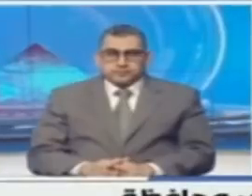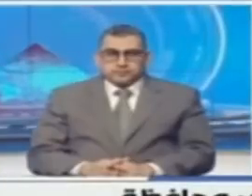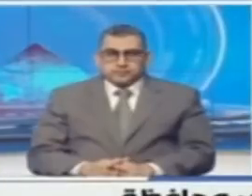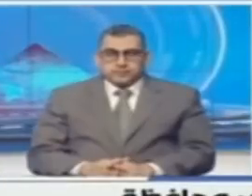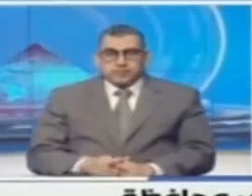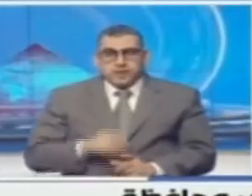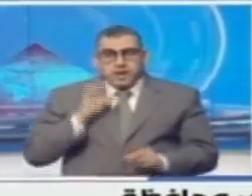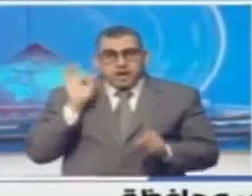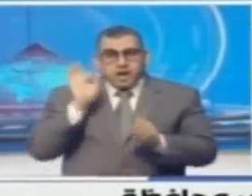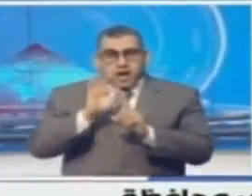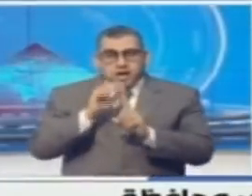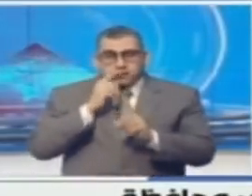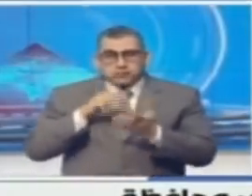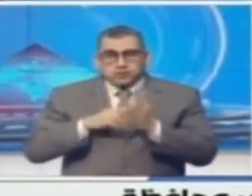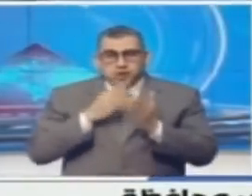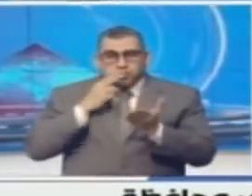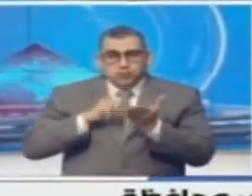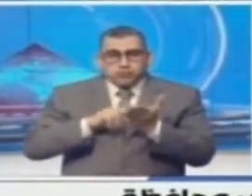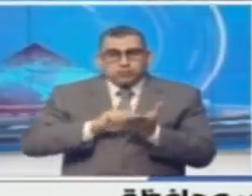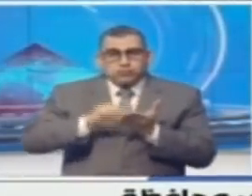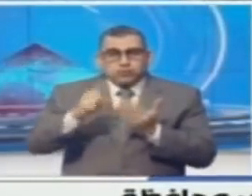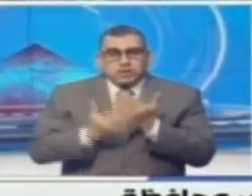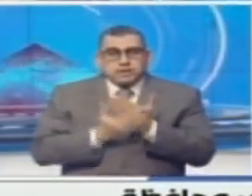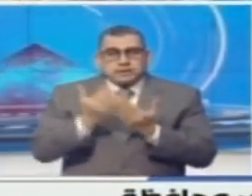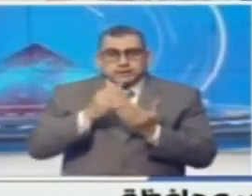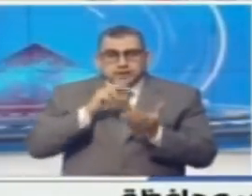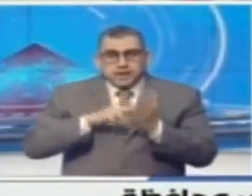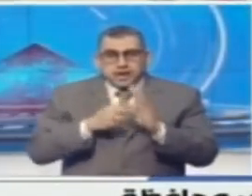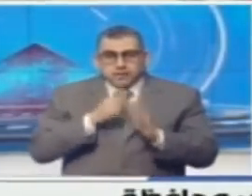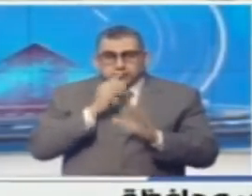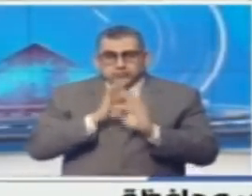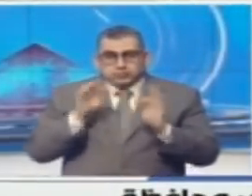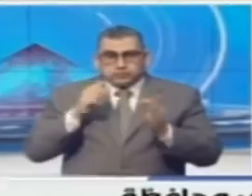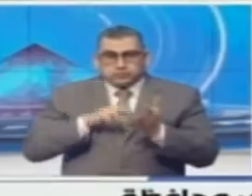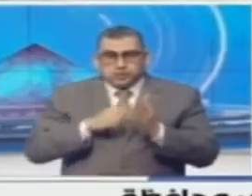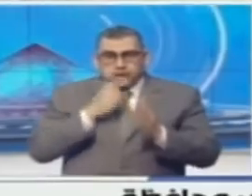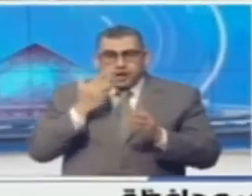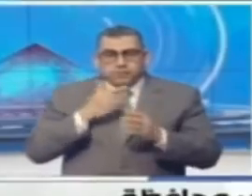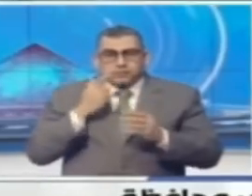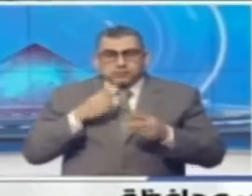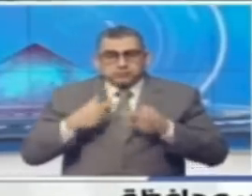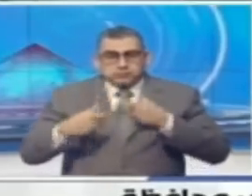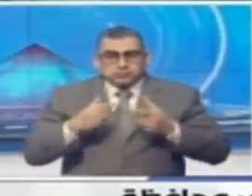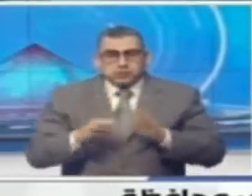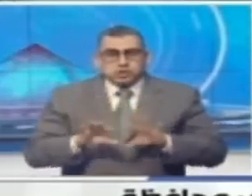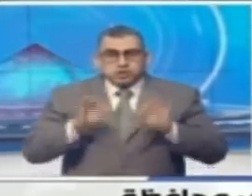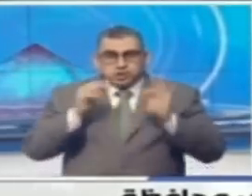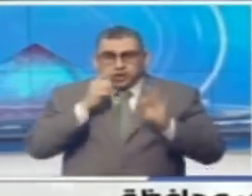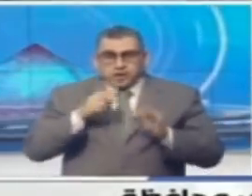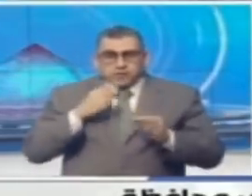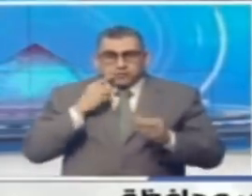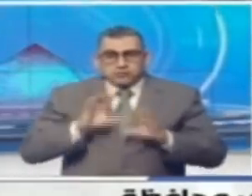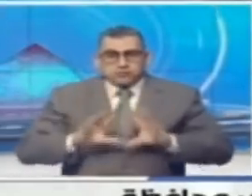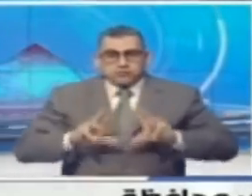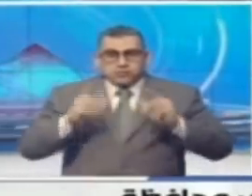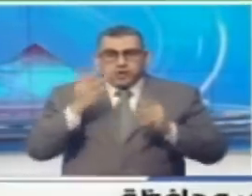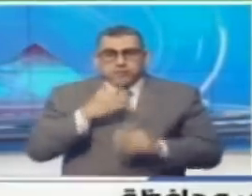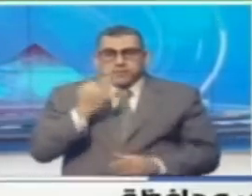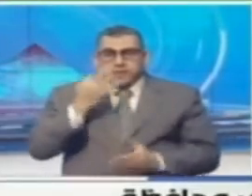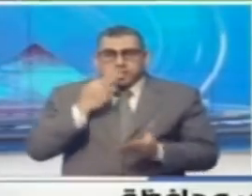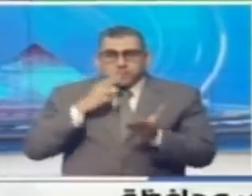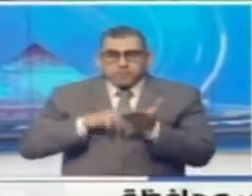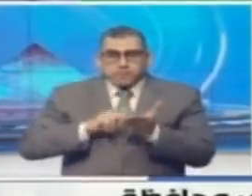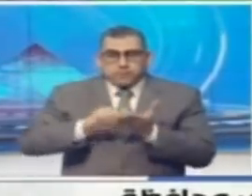بهدف تقديم الخدمات البريدية وفقا لأحدث النظم والتقنيات الحديثة كافة، تم تطوير